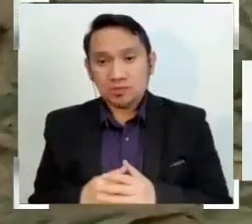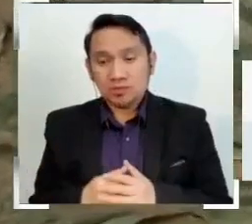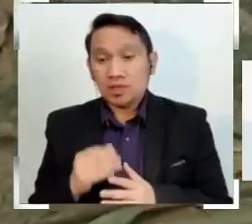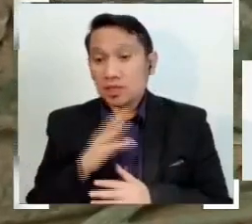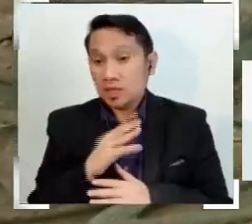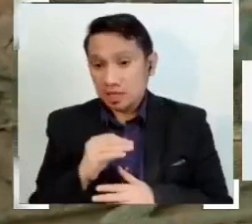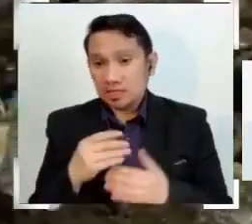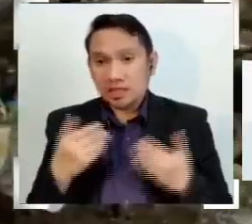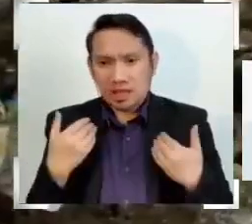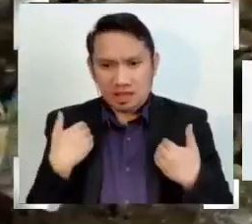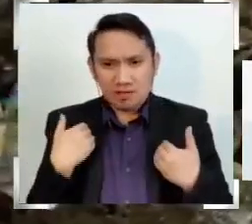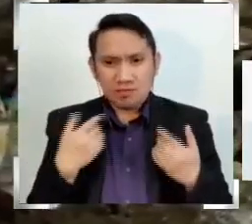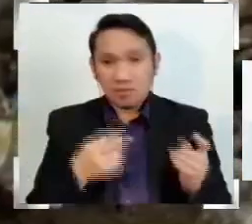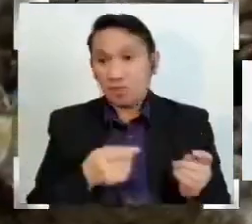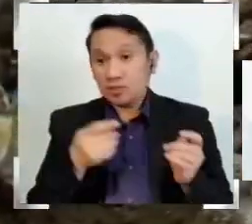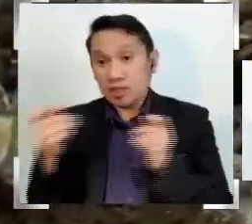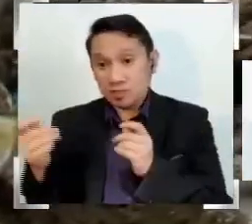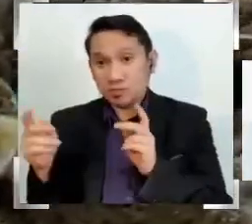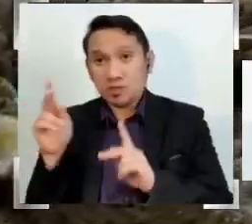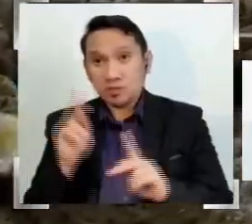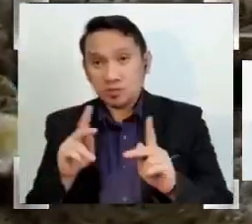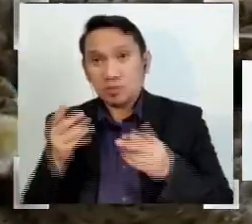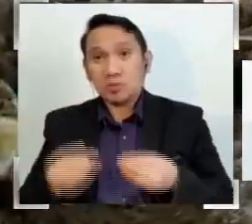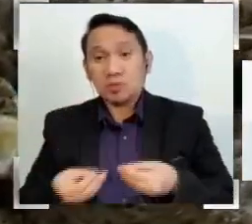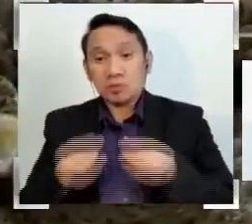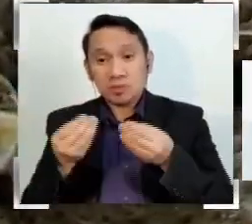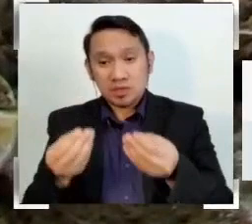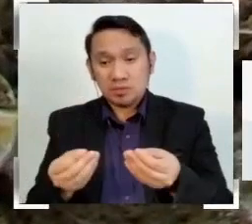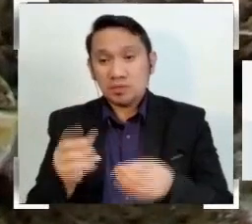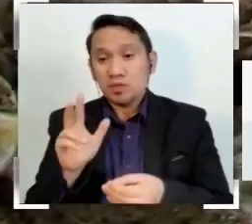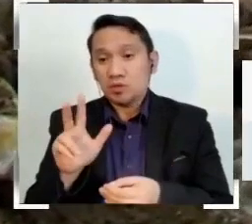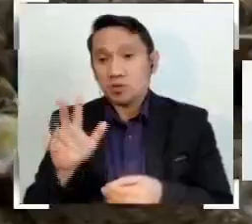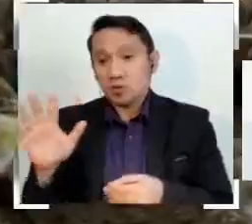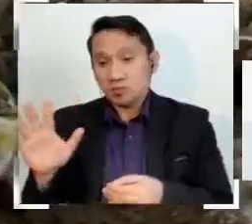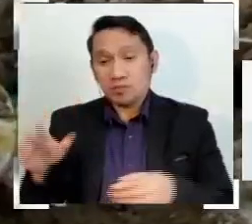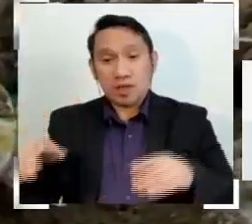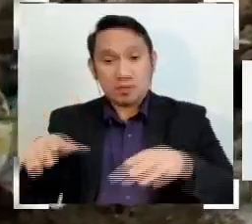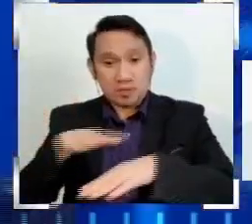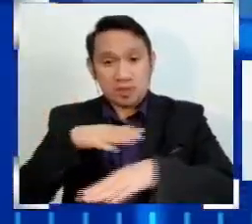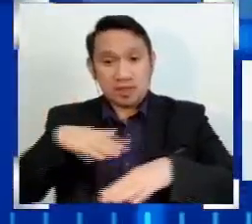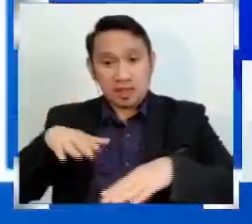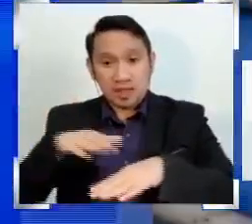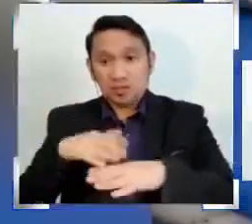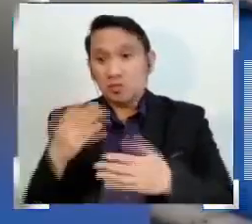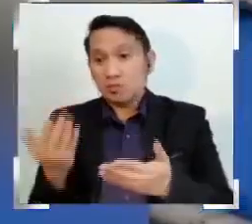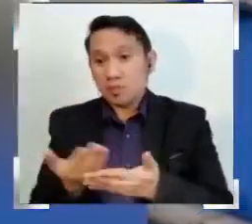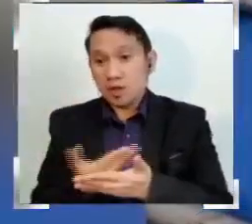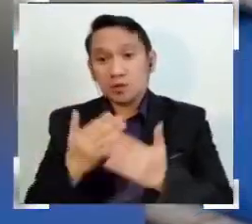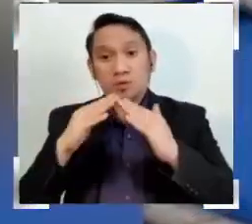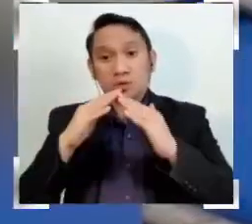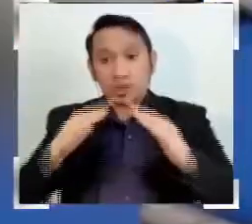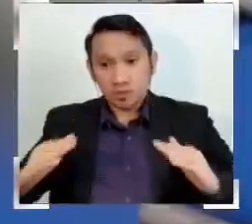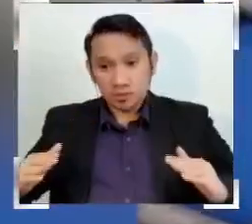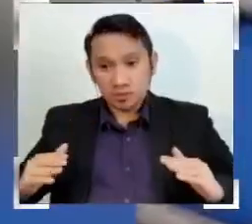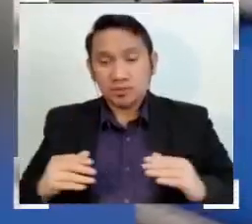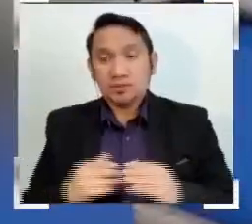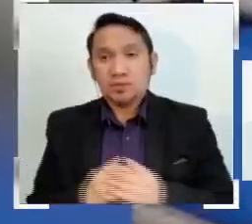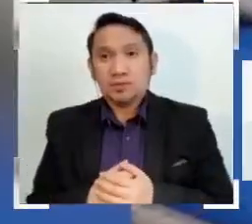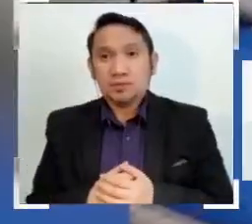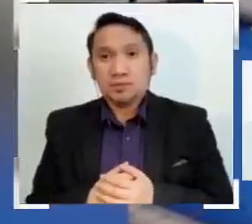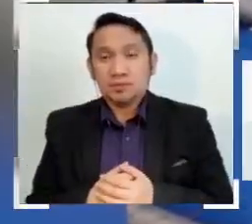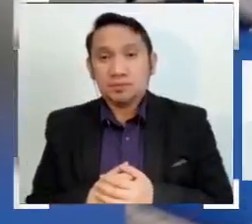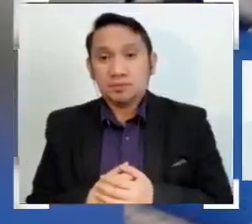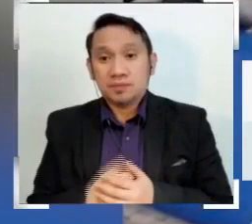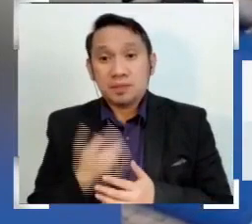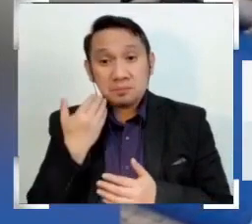ng mga apektadong residente na bibigyan ng tig 35 square meters na lote para sa kanilang bagong bahay. Fish kill naman ang problema